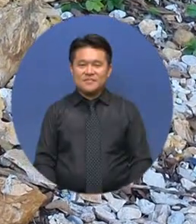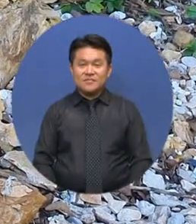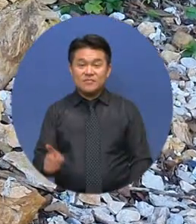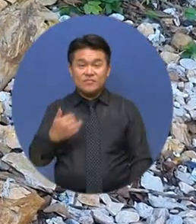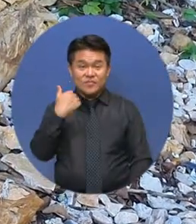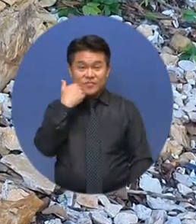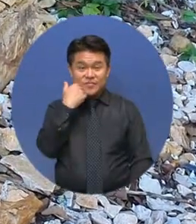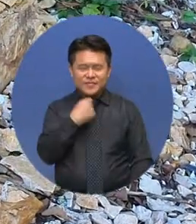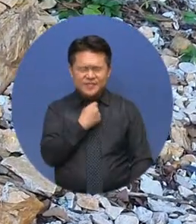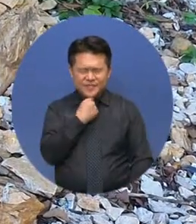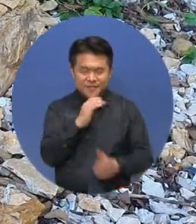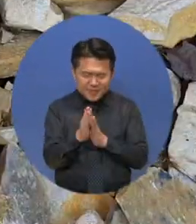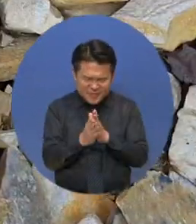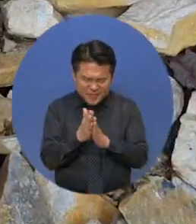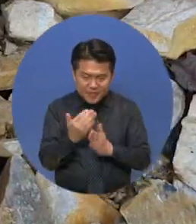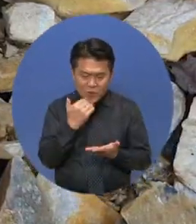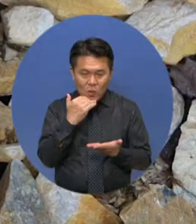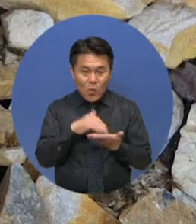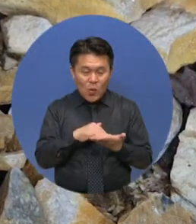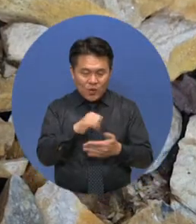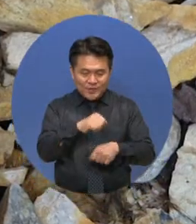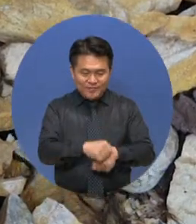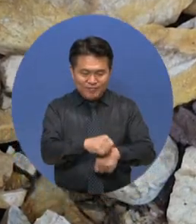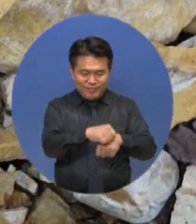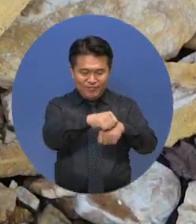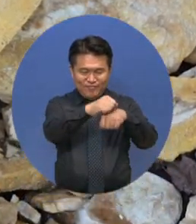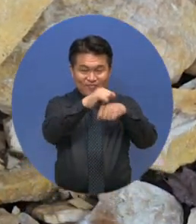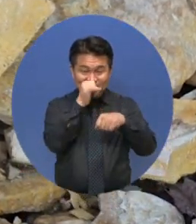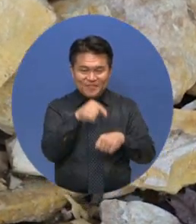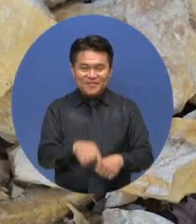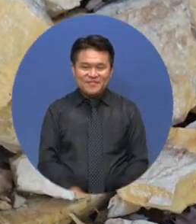누군가의 소망을 담은 돌탑도 보입니다.